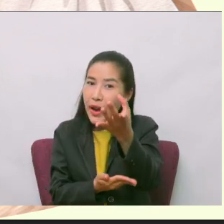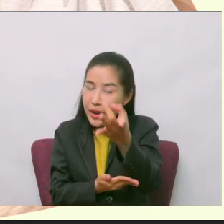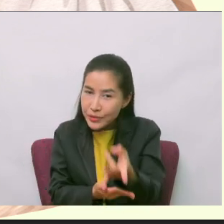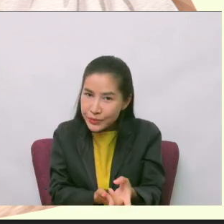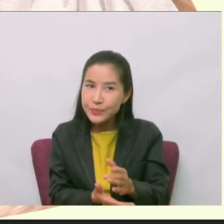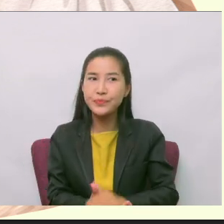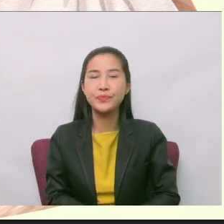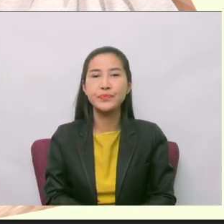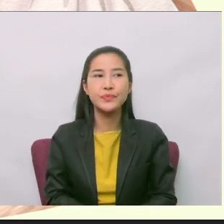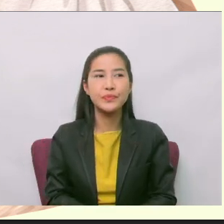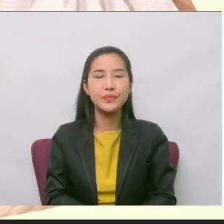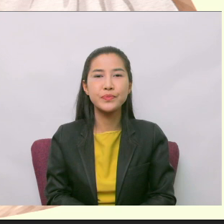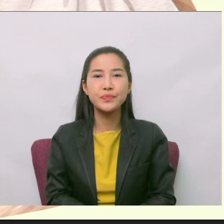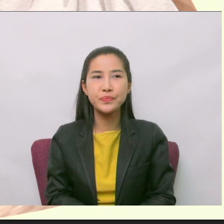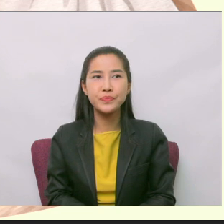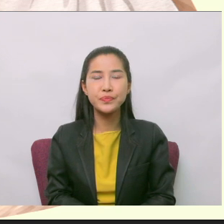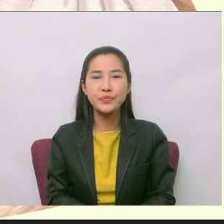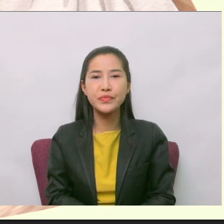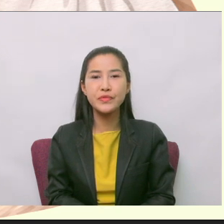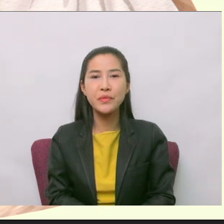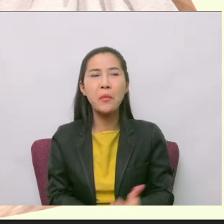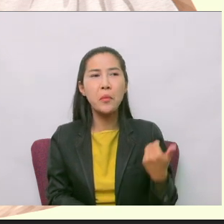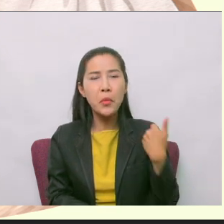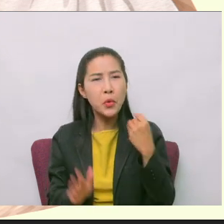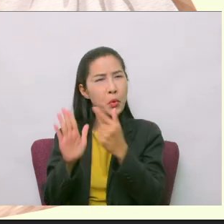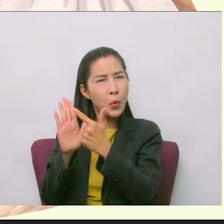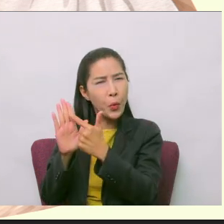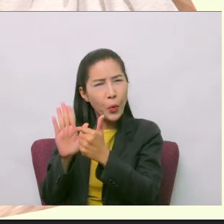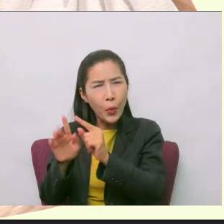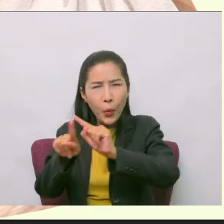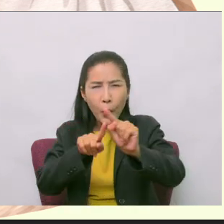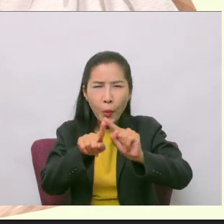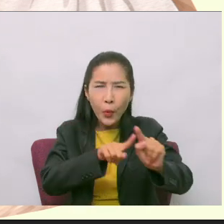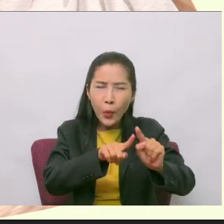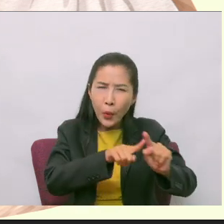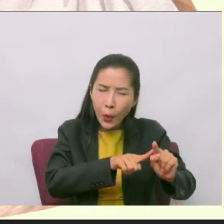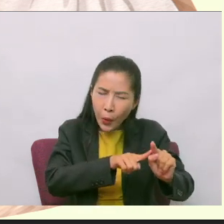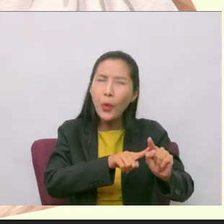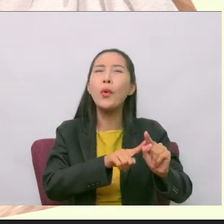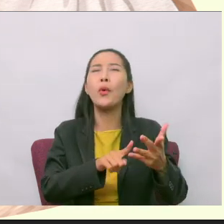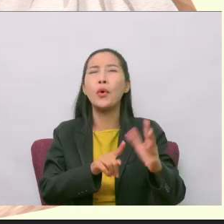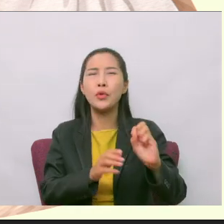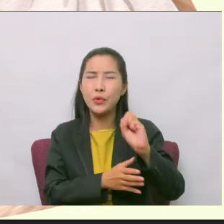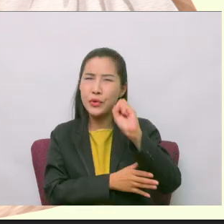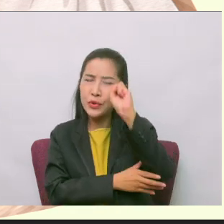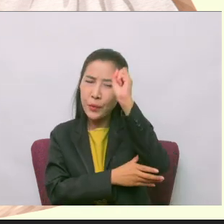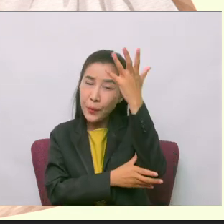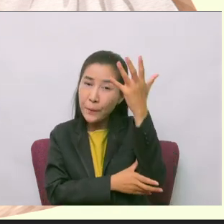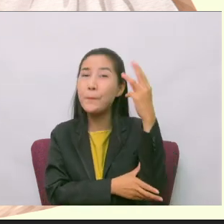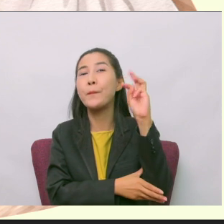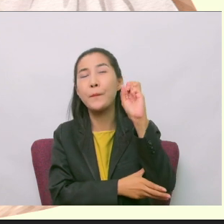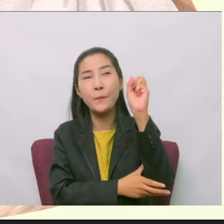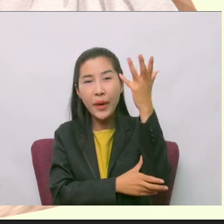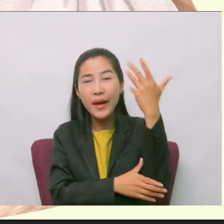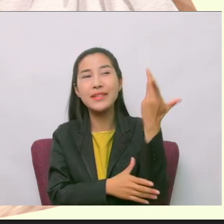ก็สมุนไพรในลูกประคบจะมีตัวยาหลายตัวด้วยกันนะคะก็ตัวแรกเลยนะคะที่เป็นตัว